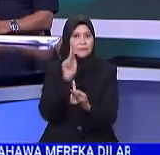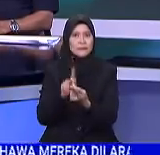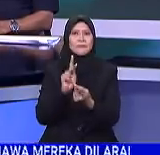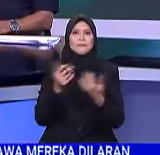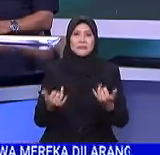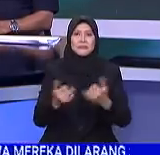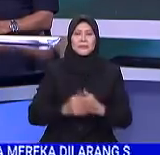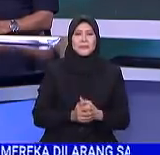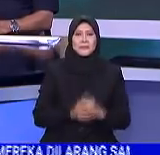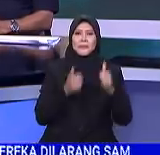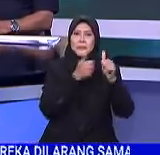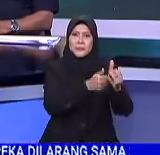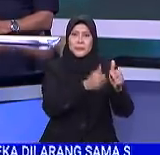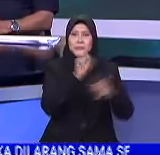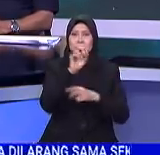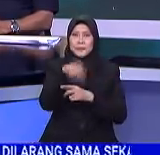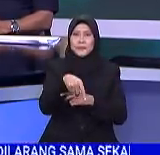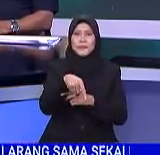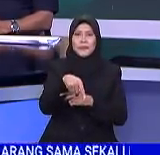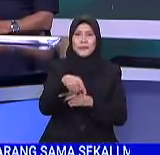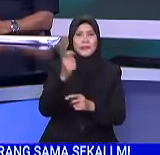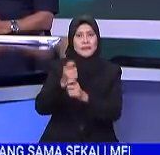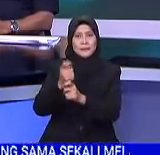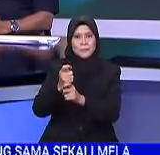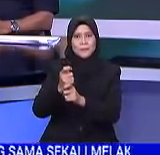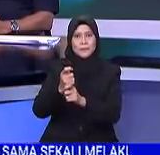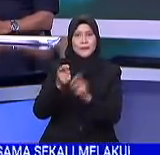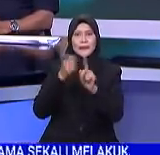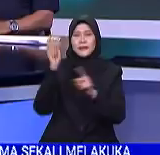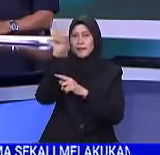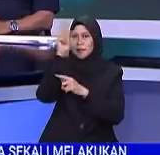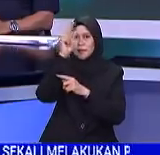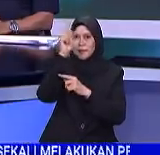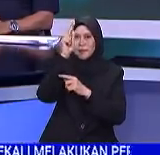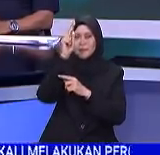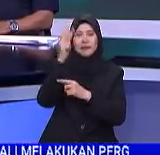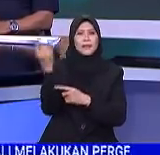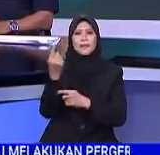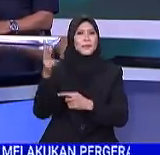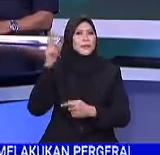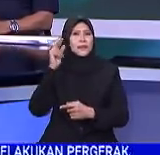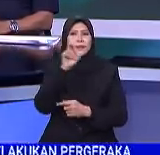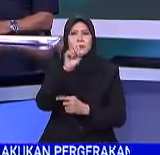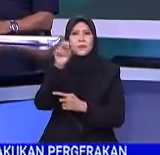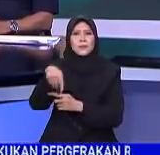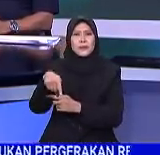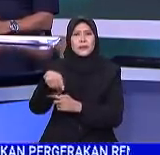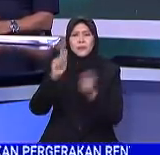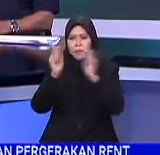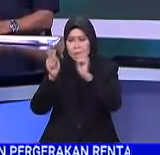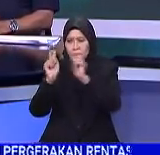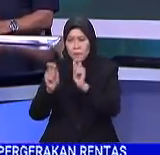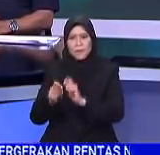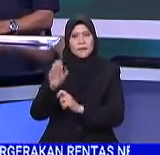Jadi patuhilah pada SOP-SOP yang ditetapkan oleh kerajaan. Sering kita dengar SOP sering berubah,